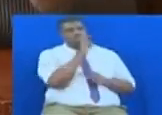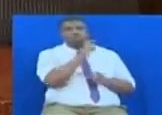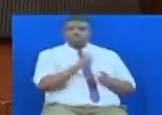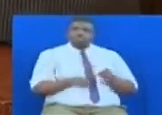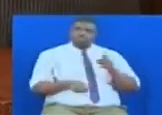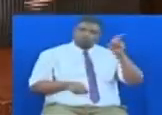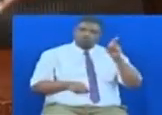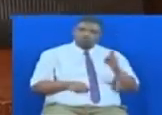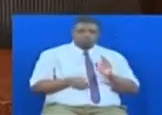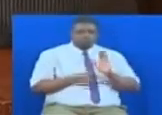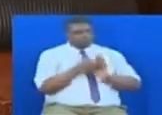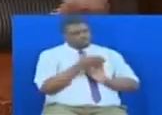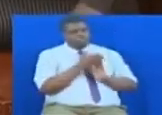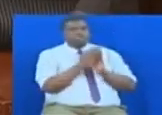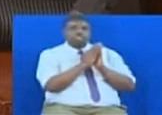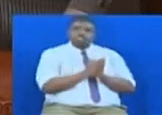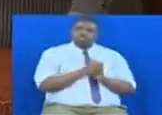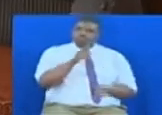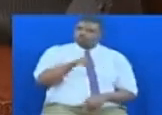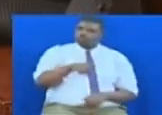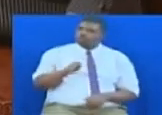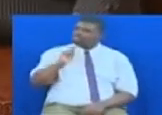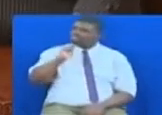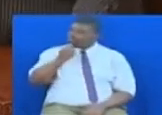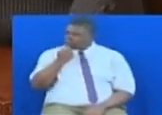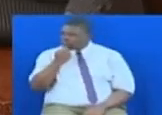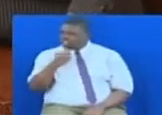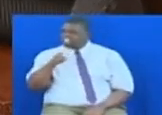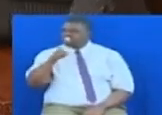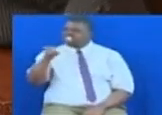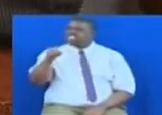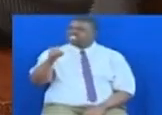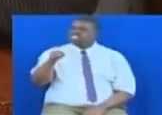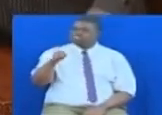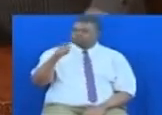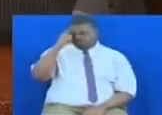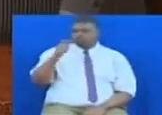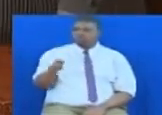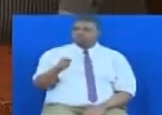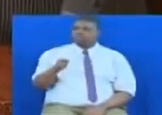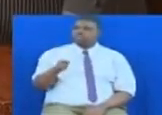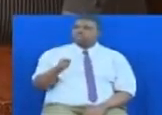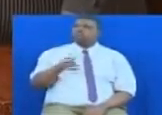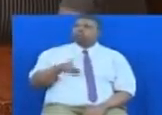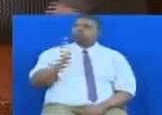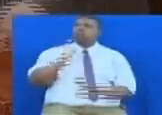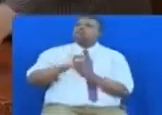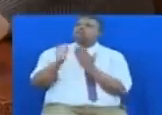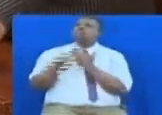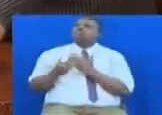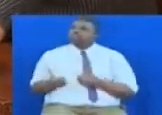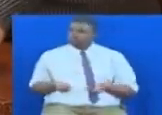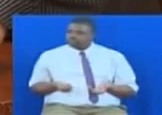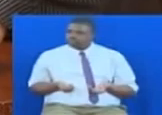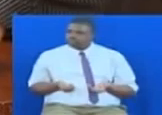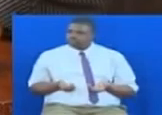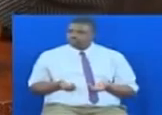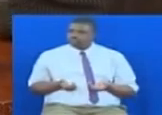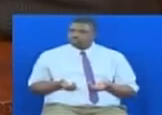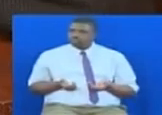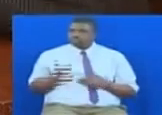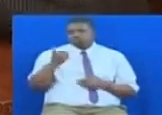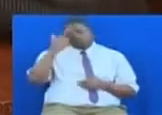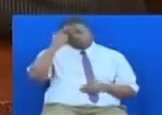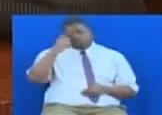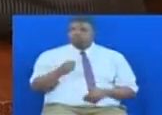watu wamefunga. Nyinyi mnamwamini Mungu gani? Tunamwamini Mungu anayemwamini rais wetu.